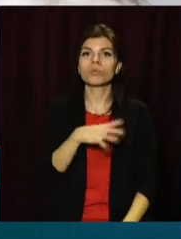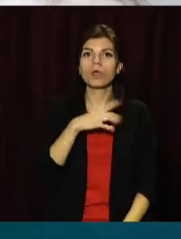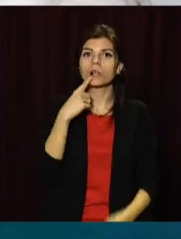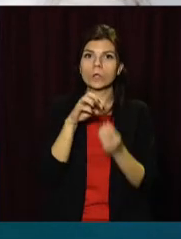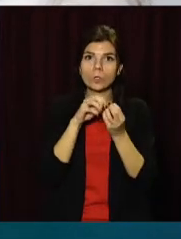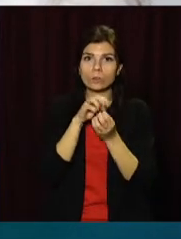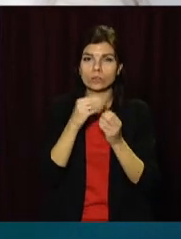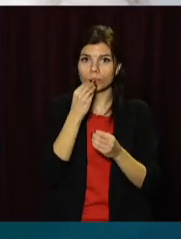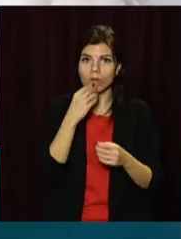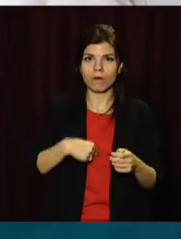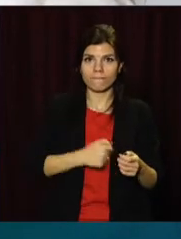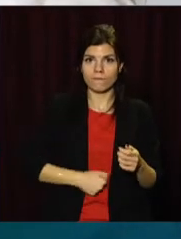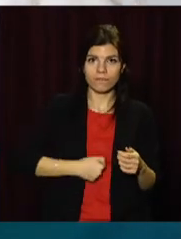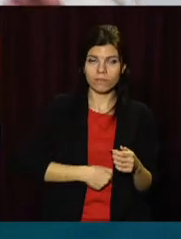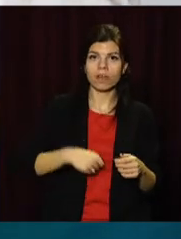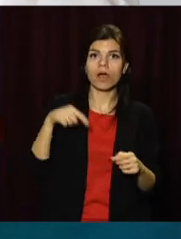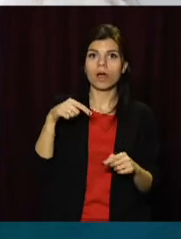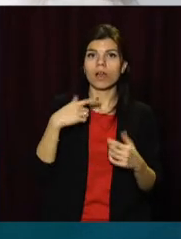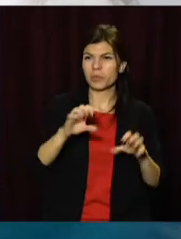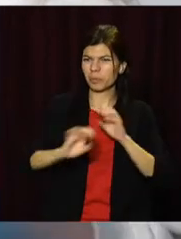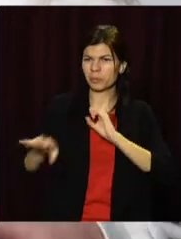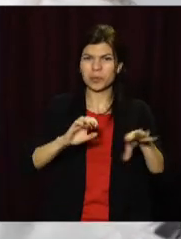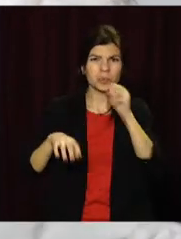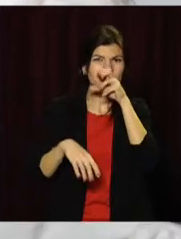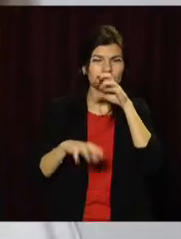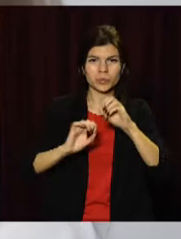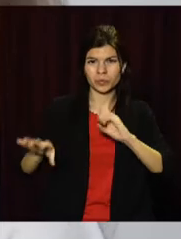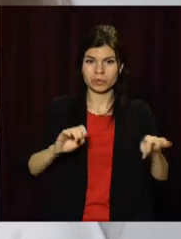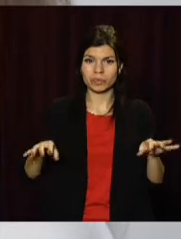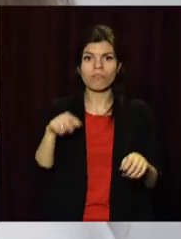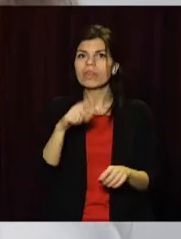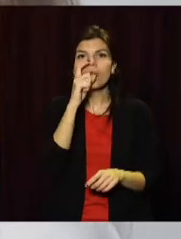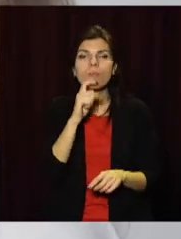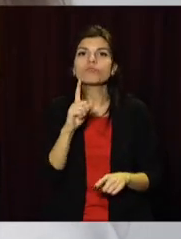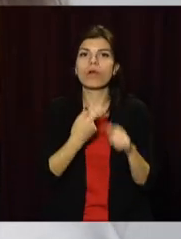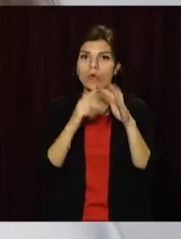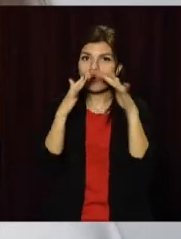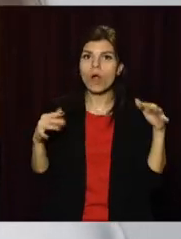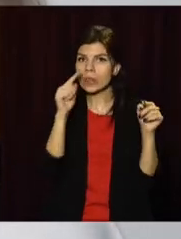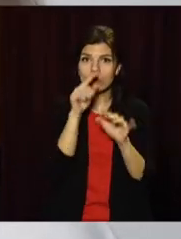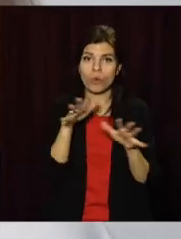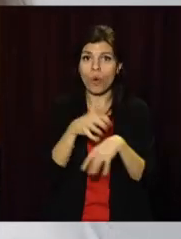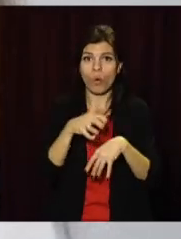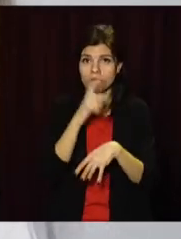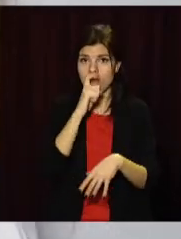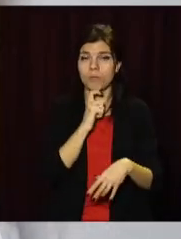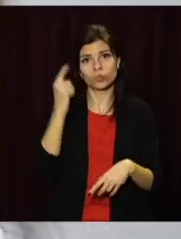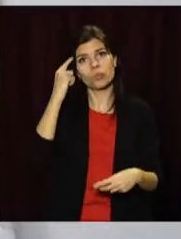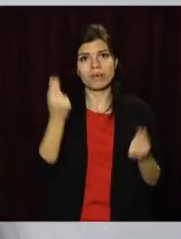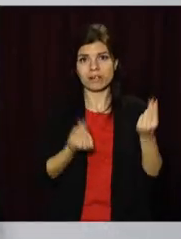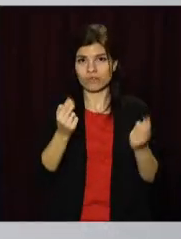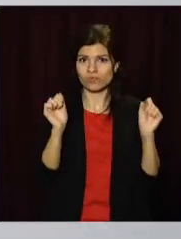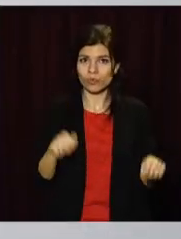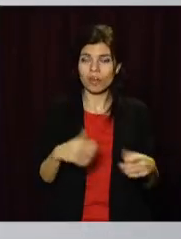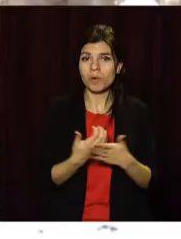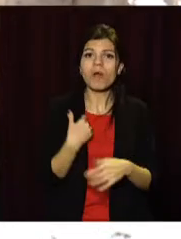був у нас по всій квартирі, розорваний или в козюхі. Вона не розуміє, що це ёлка, її не можна трогати, вона ж грається. Тому